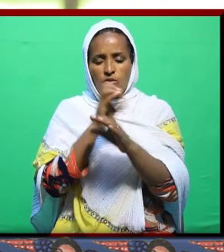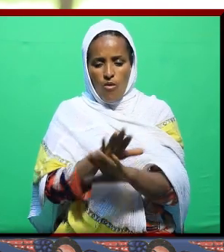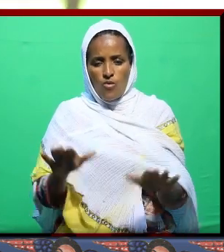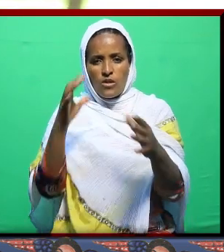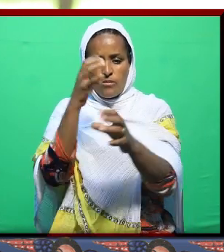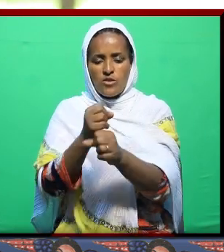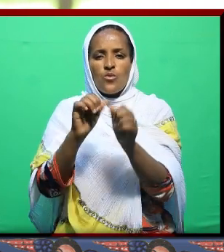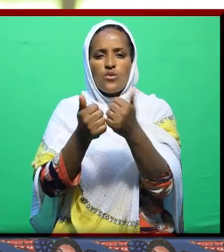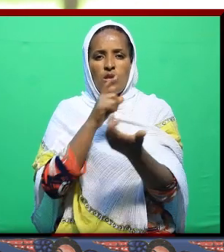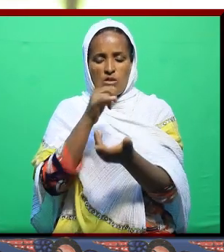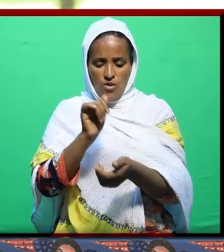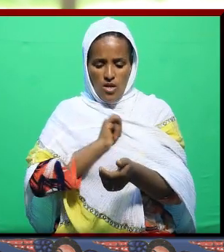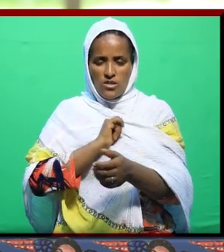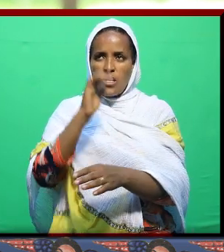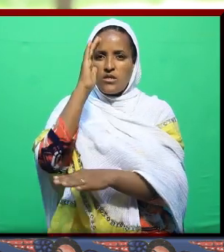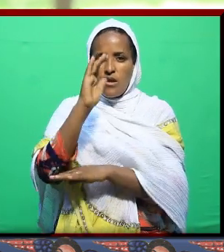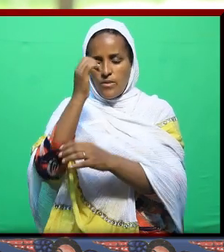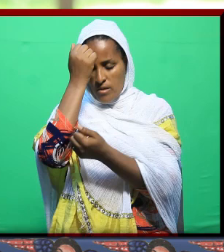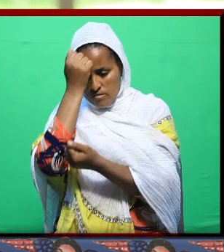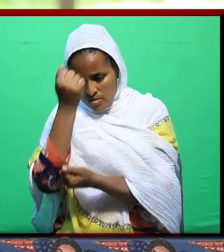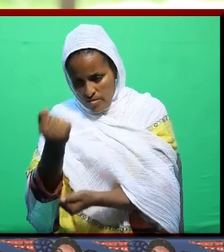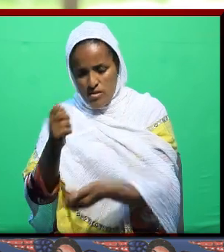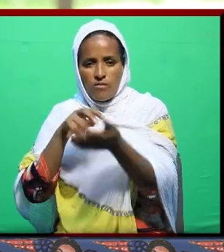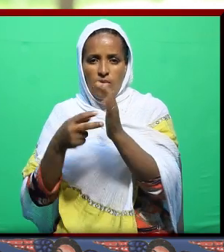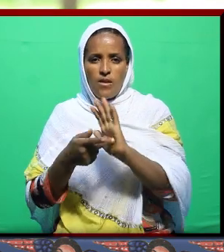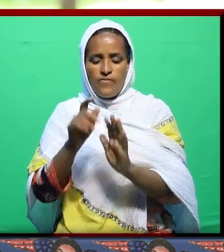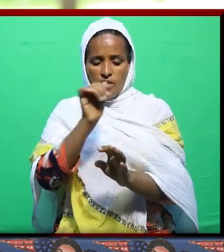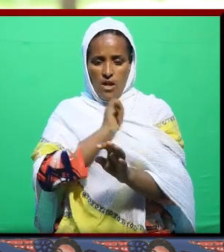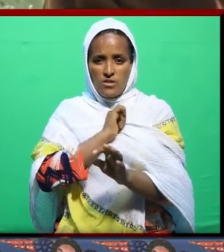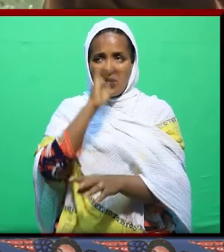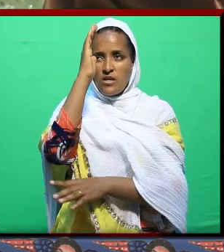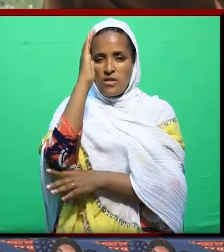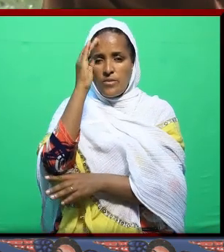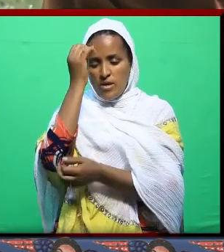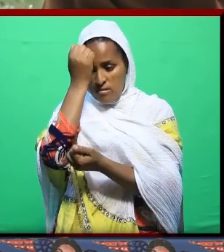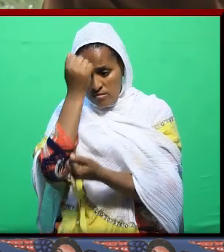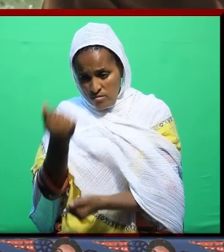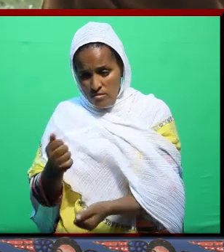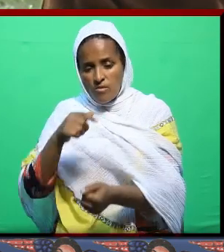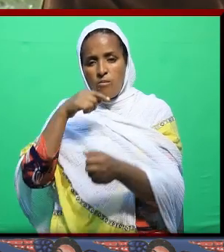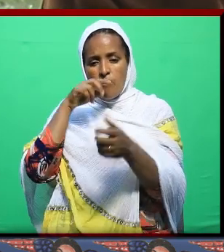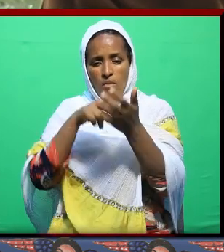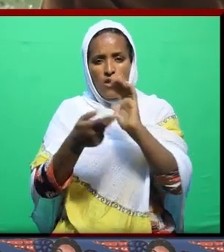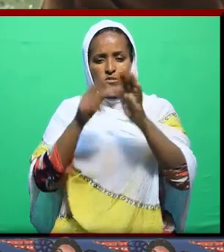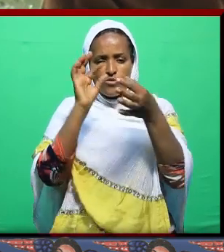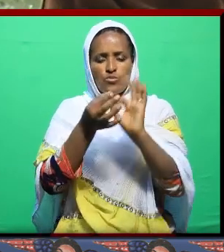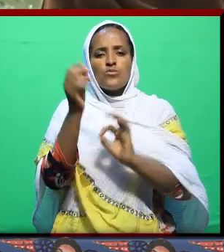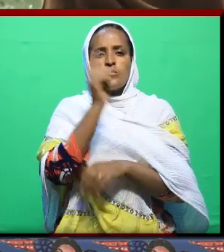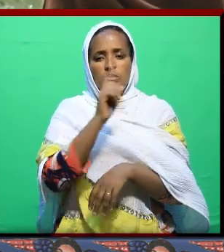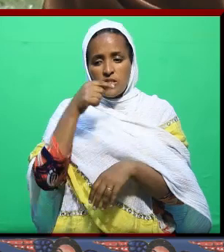ጽማዌን የምንይዘው እንዴት ነው? ራስን ለእግዚአብሔር በማስገዛት ነው። ራስን ለእግዚአብሔር ደግሞ ማስገዛት